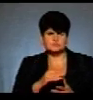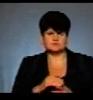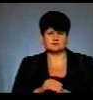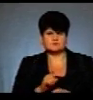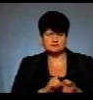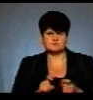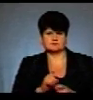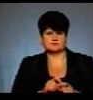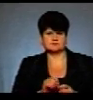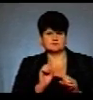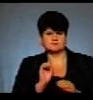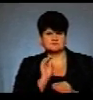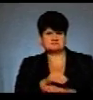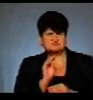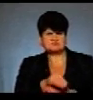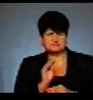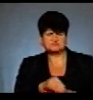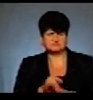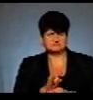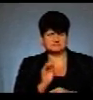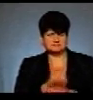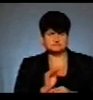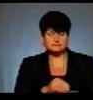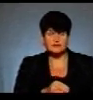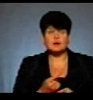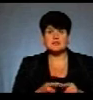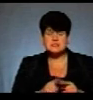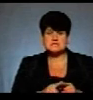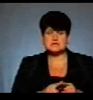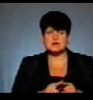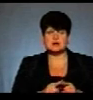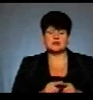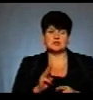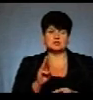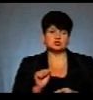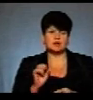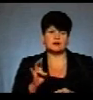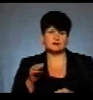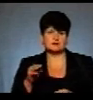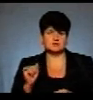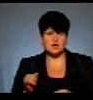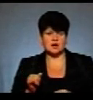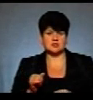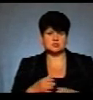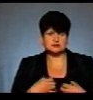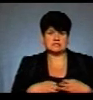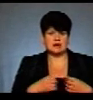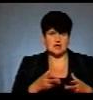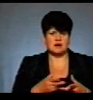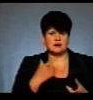принижує гідність цієї людини. Це погрози, шантаж, залякування, образливі